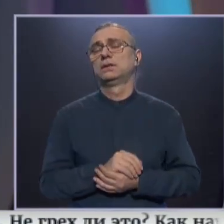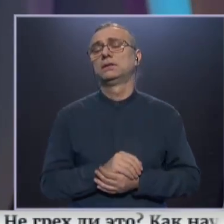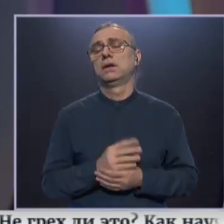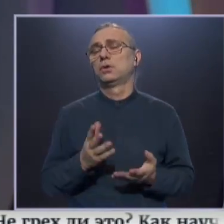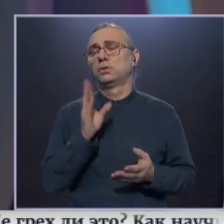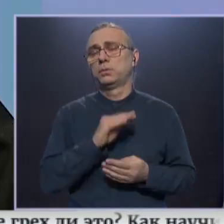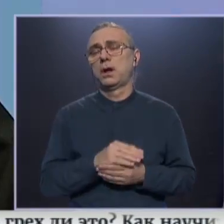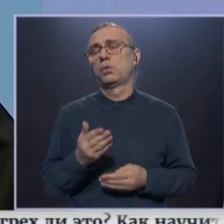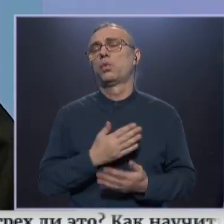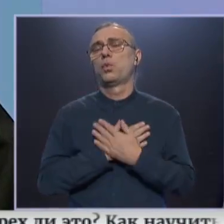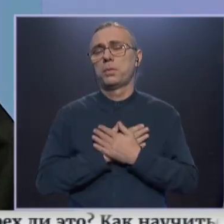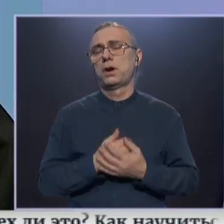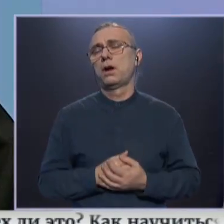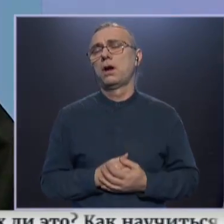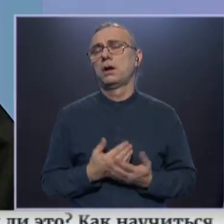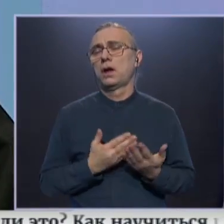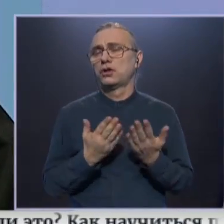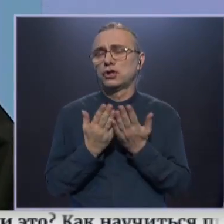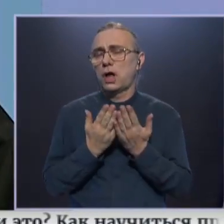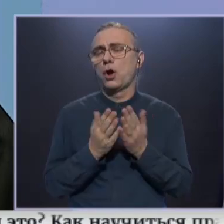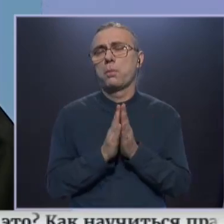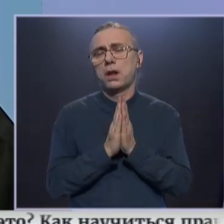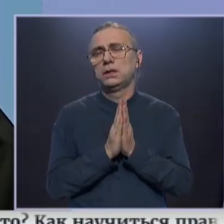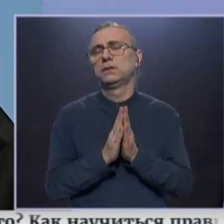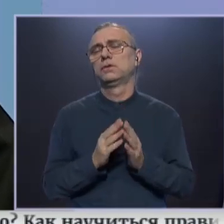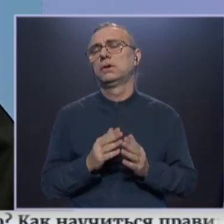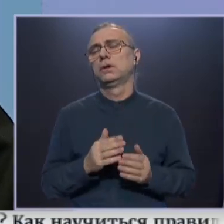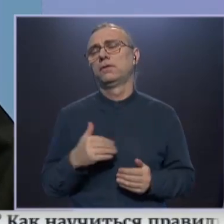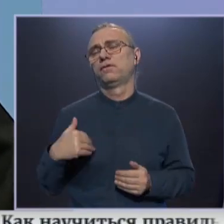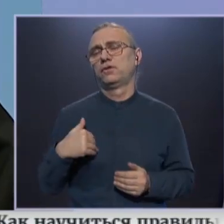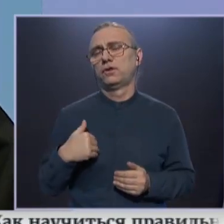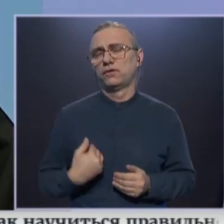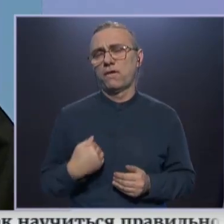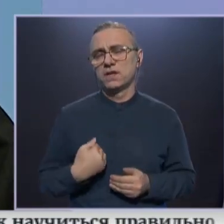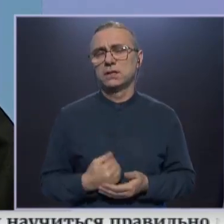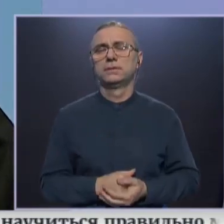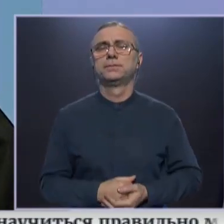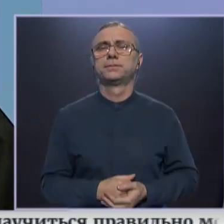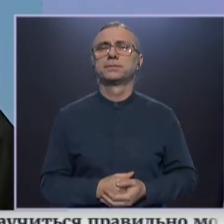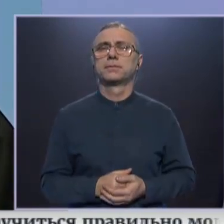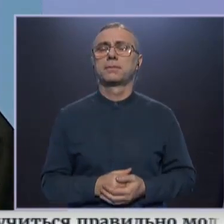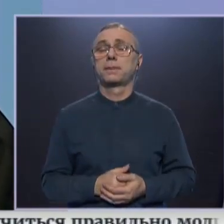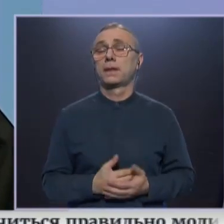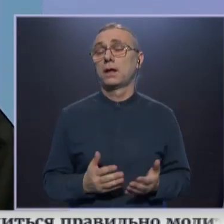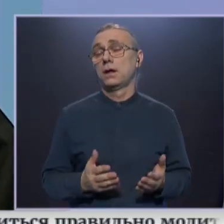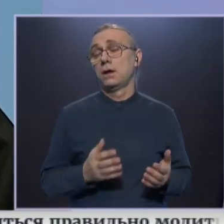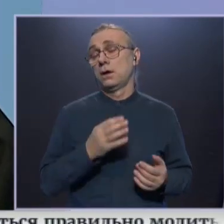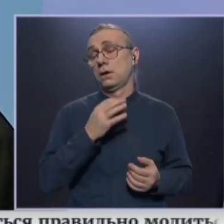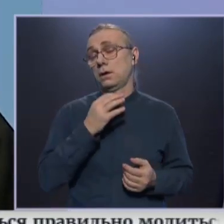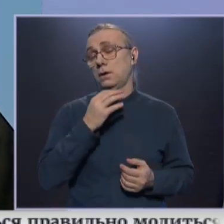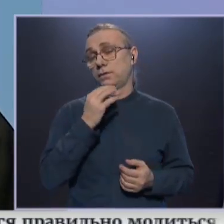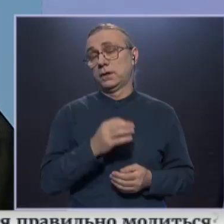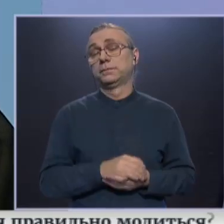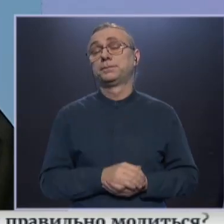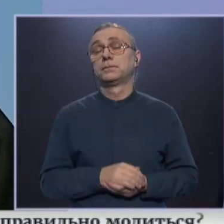Если этот человек, конечно, сделал предложение, То есть это не просто, ой, как-то познакомились,